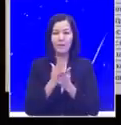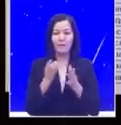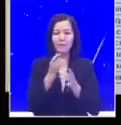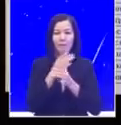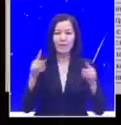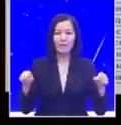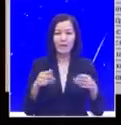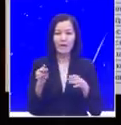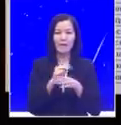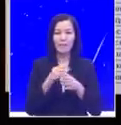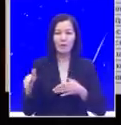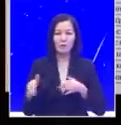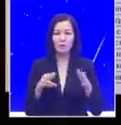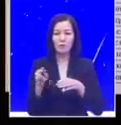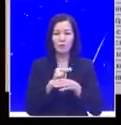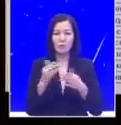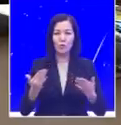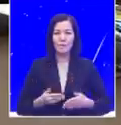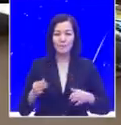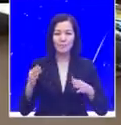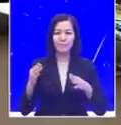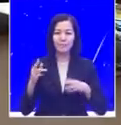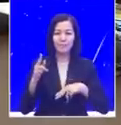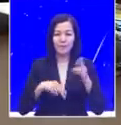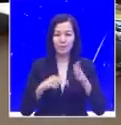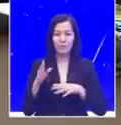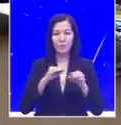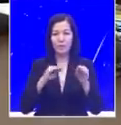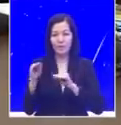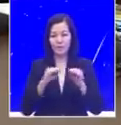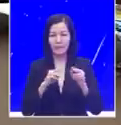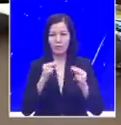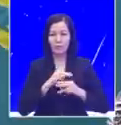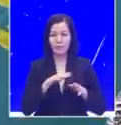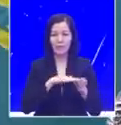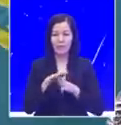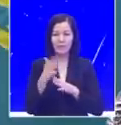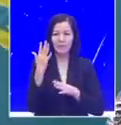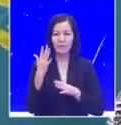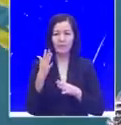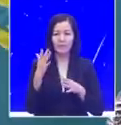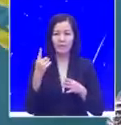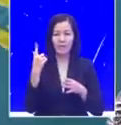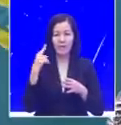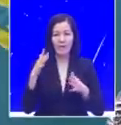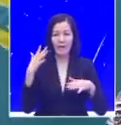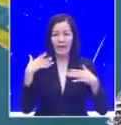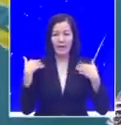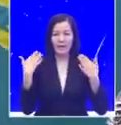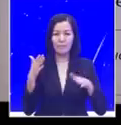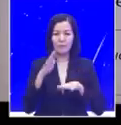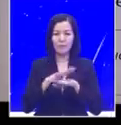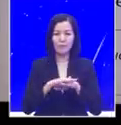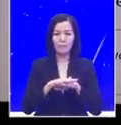келтіру, жол жөндеу, тұрғын үй құрылысы мен абаттандыру, көгалдандыру жұмыстары жасалынады. Бесіншісі әкім ұсынысымен қосылды.